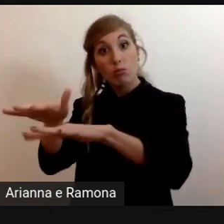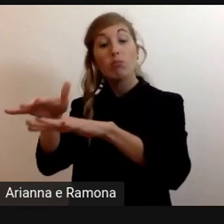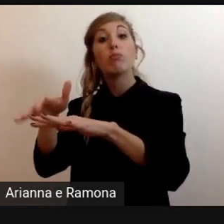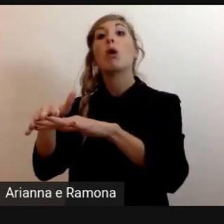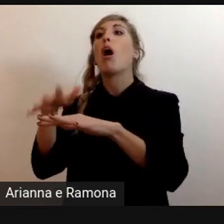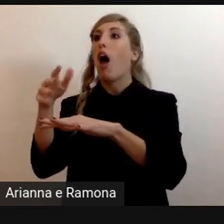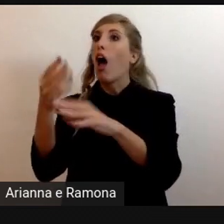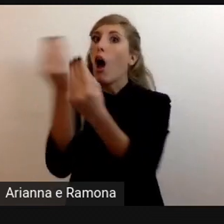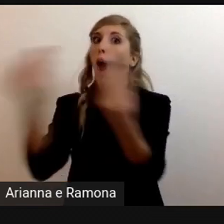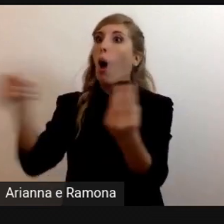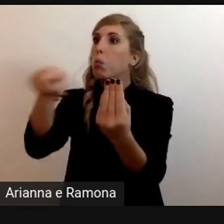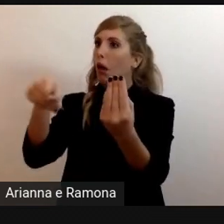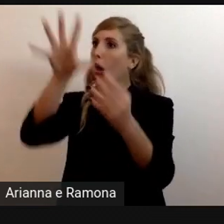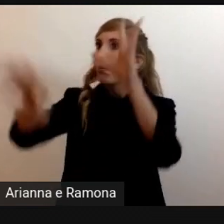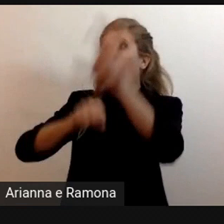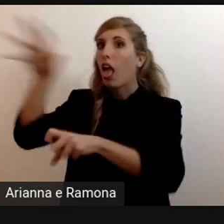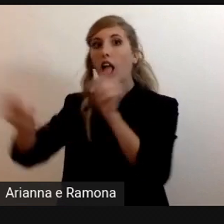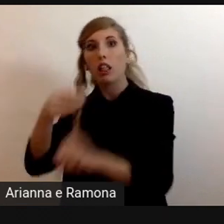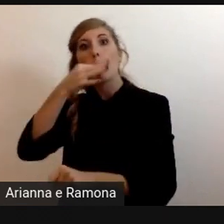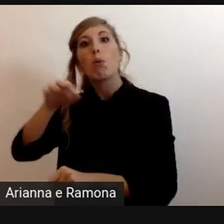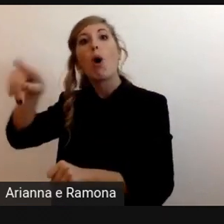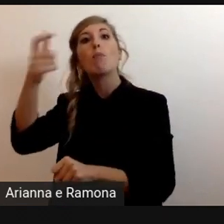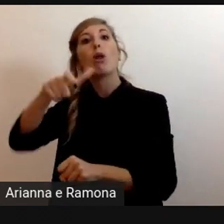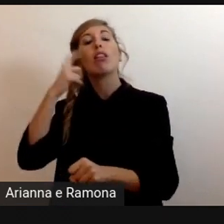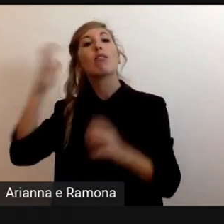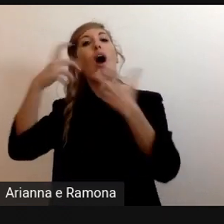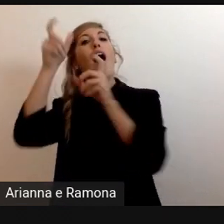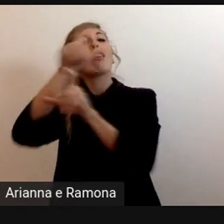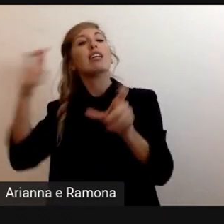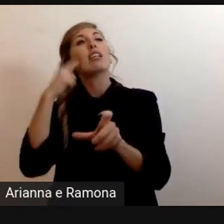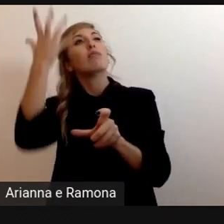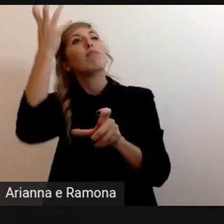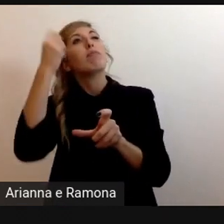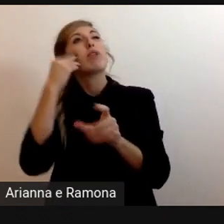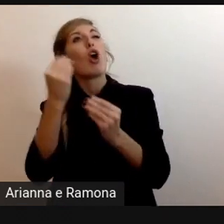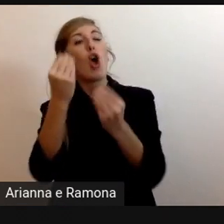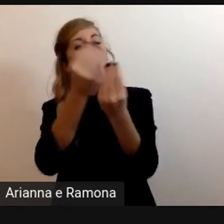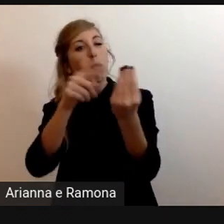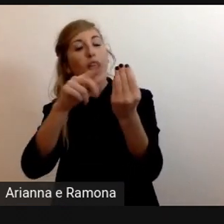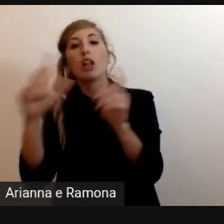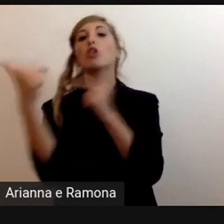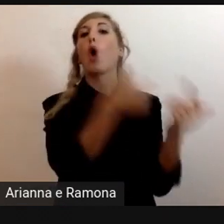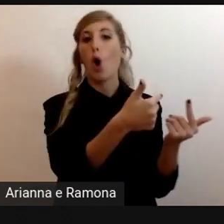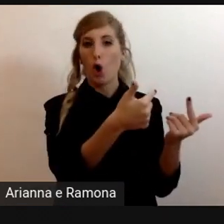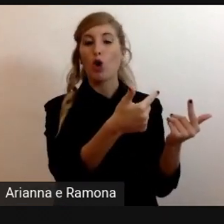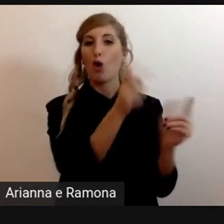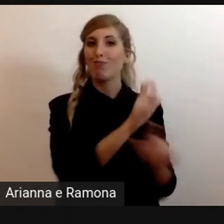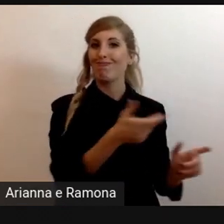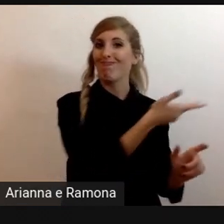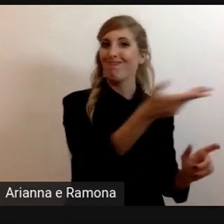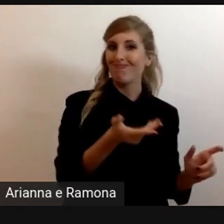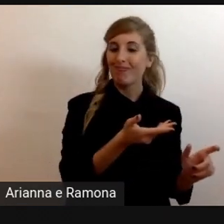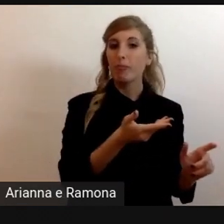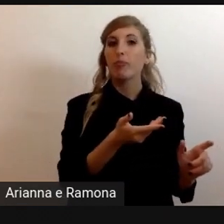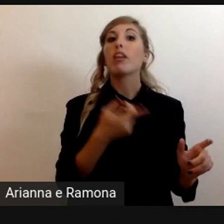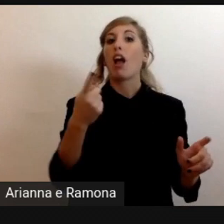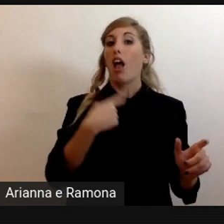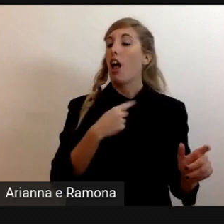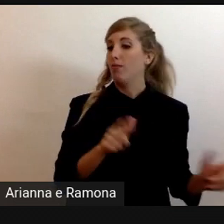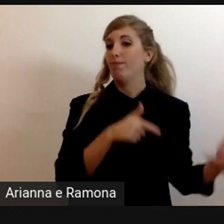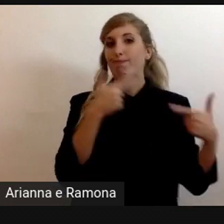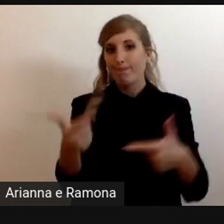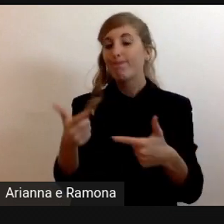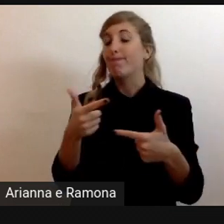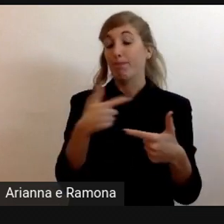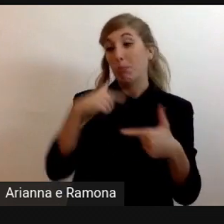artisti hanno concepito proprio come dono al visitatore stesso un ricambio diciamo per ricambiare